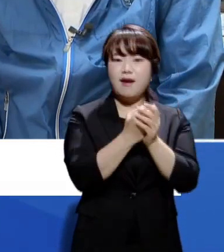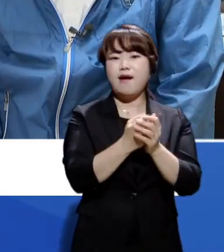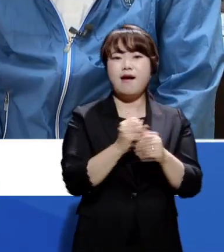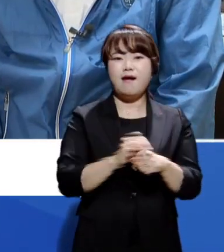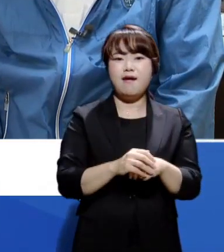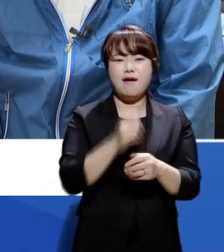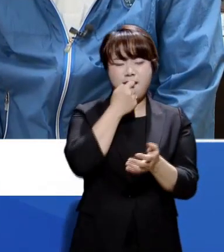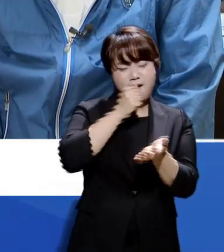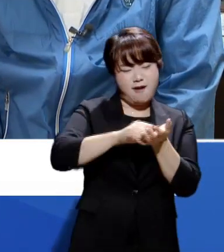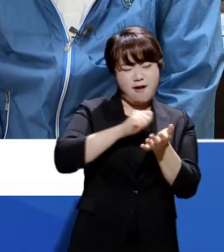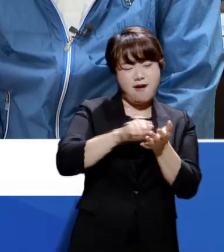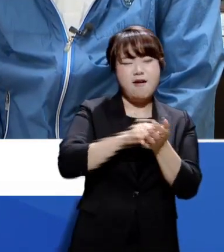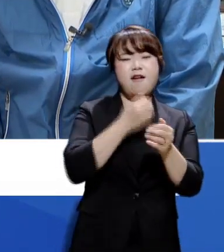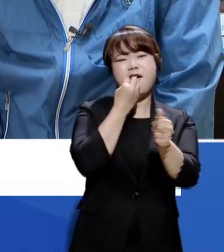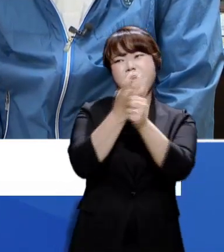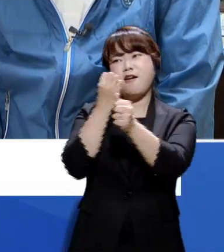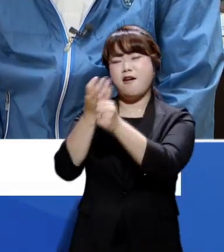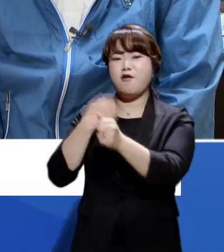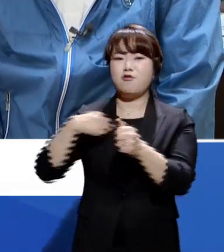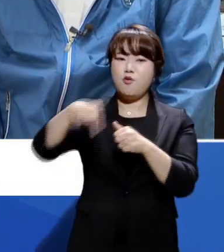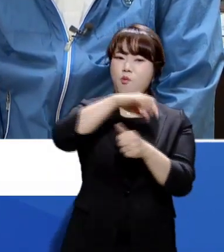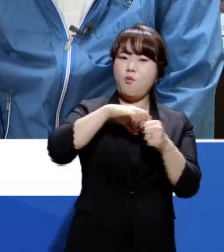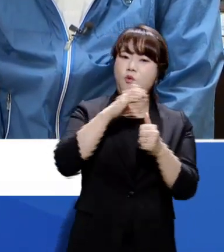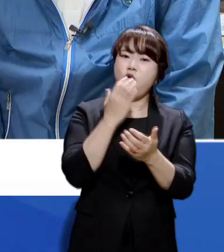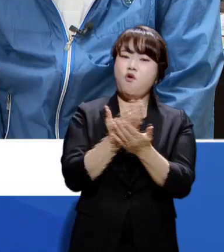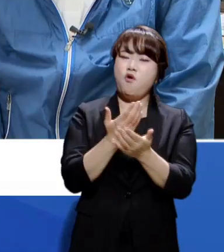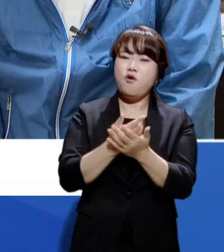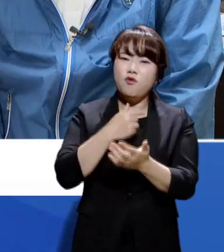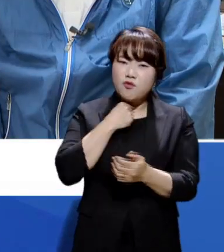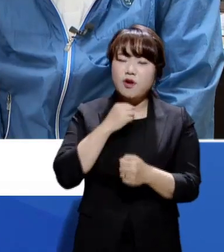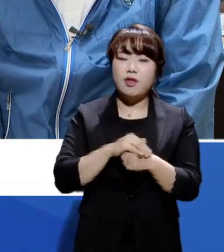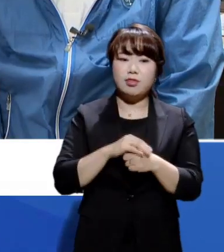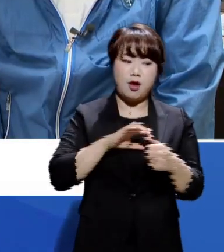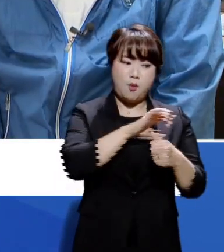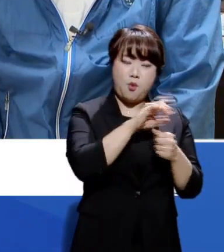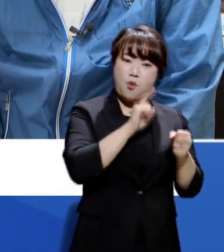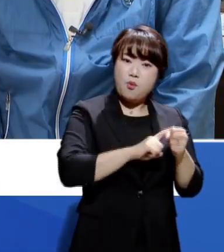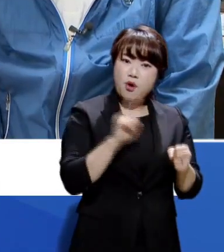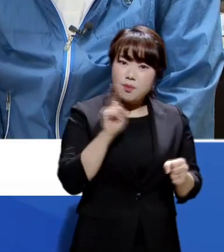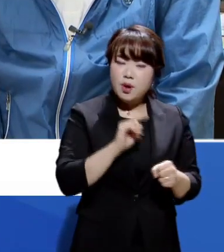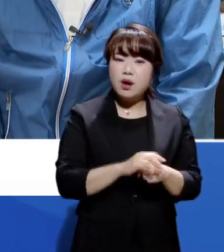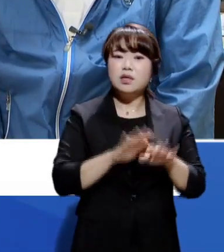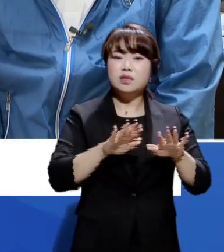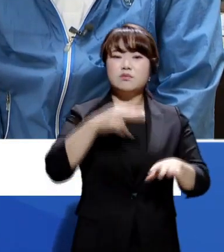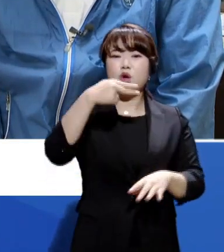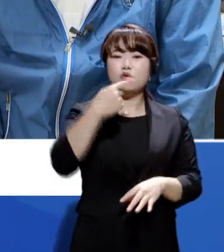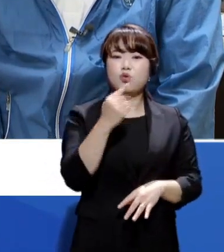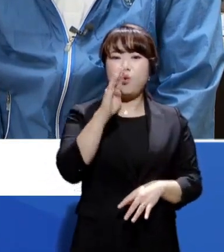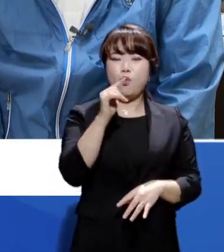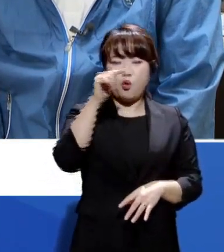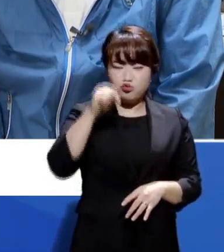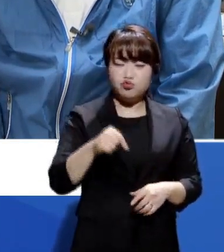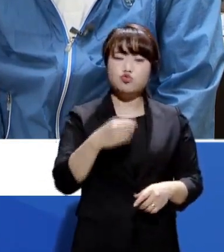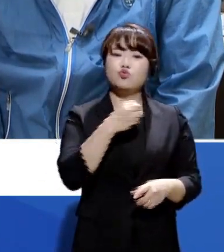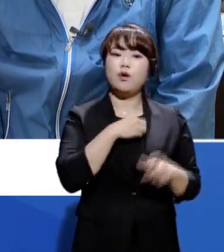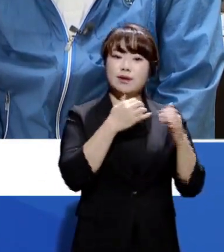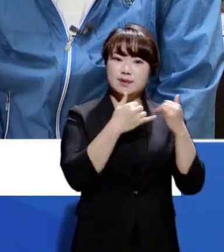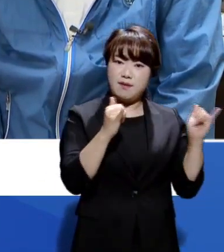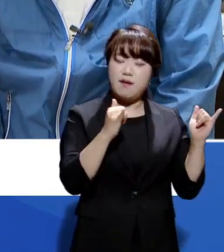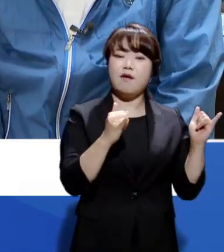많은 진정서를 넣어서 우리는 우리를 지키려고 하고 우리가 지키려고 하는 목적은 우리 도봉구민들, 우리